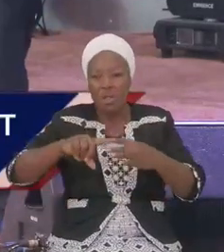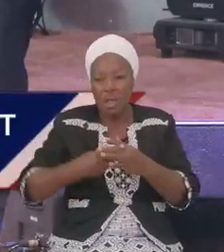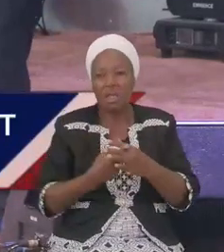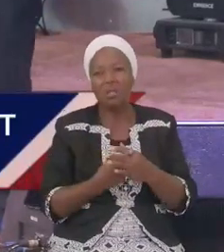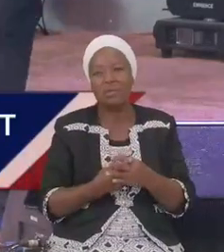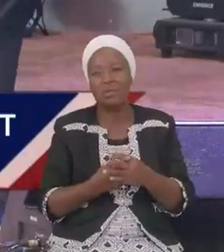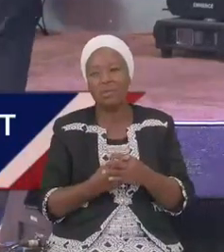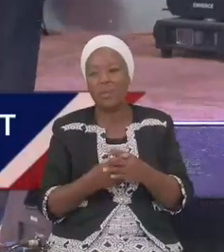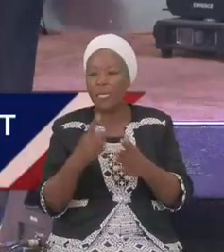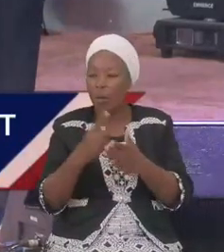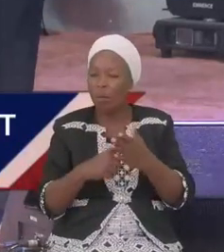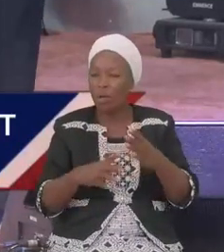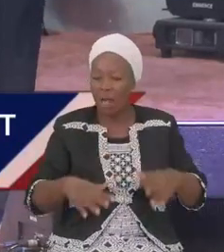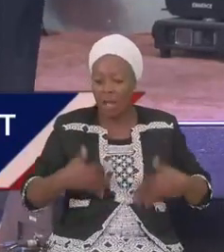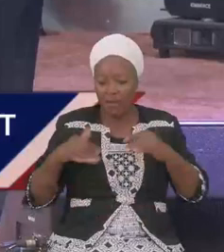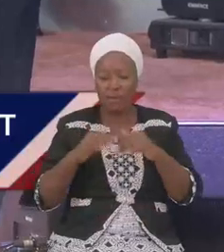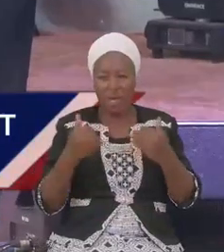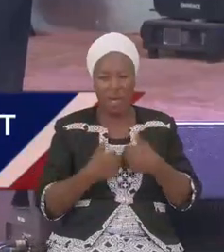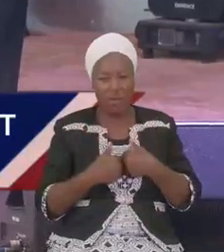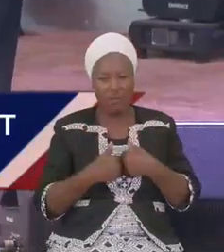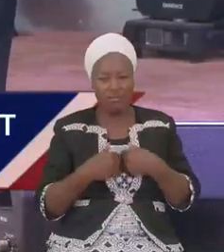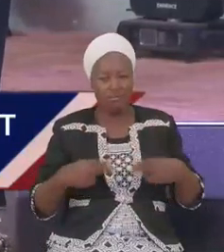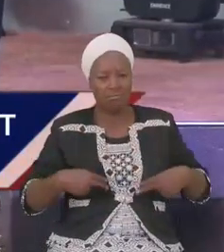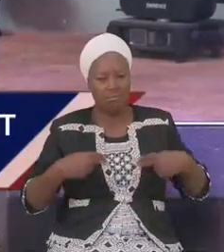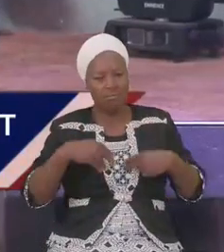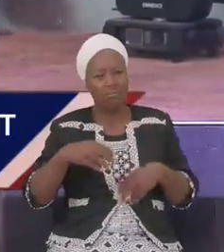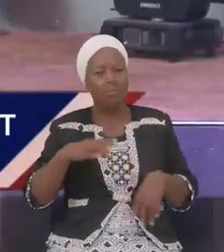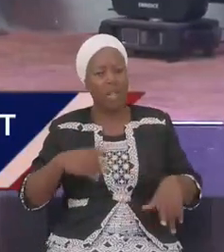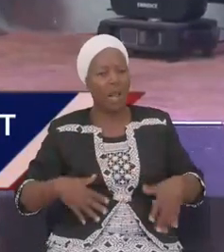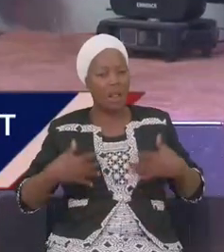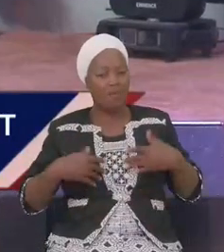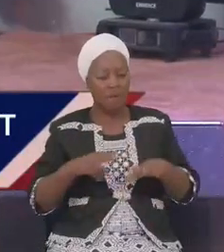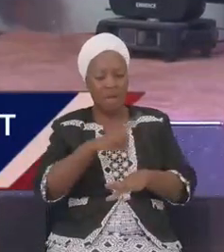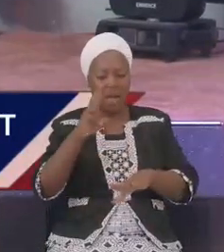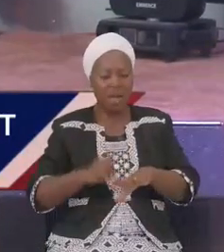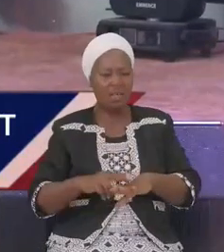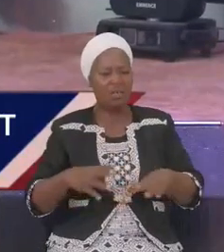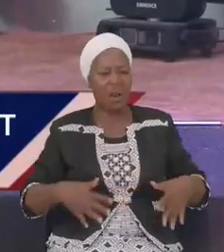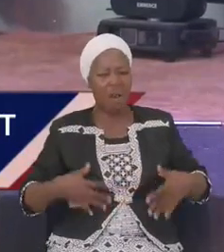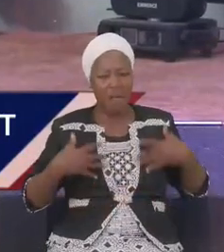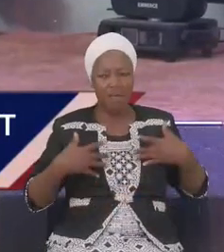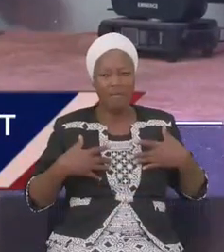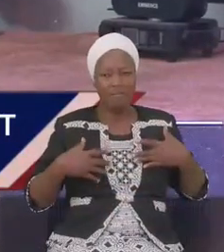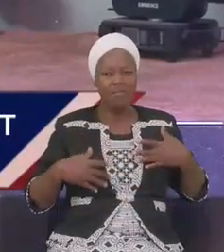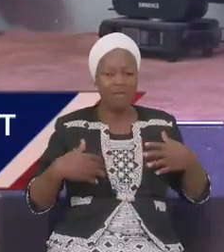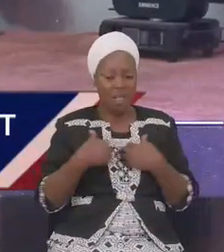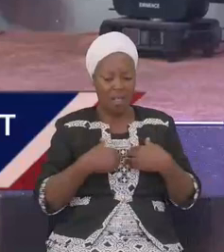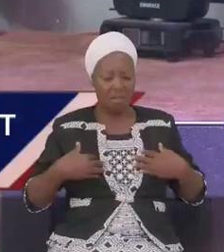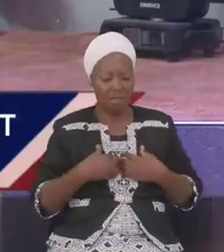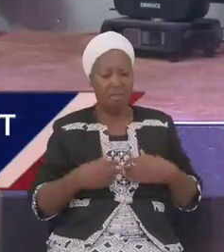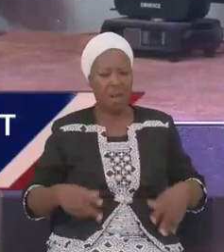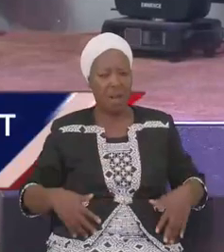Qu'avons-nous la vie humaine, la vie naturelle, la vie animale, la